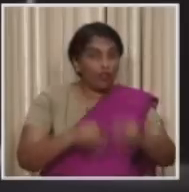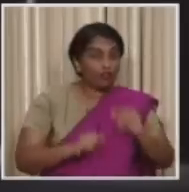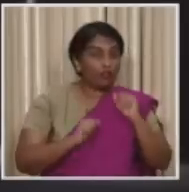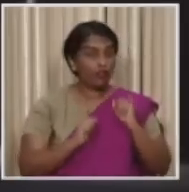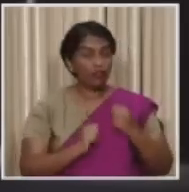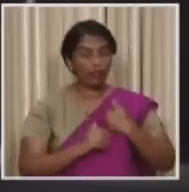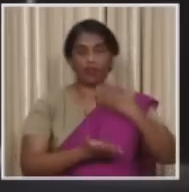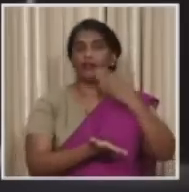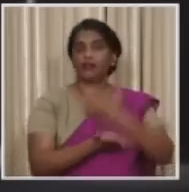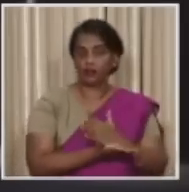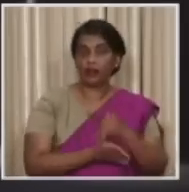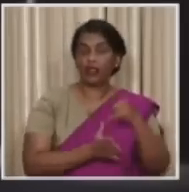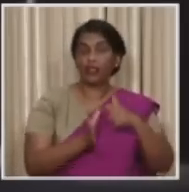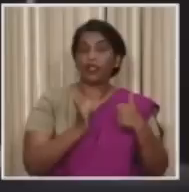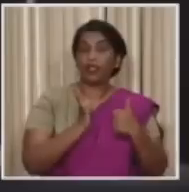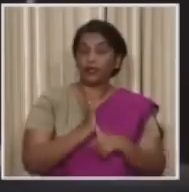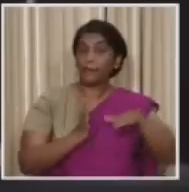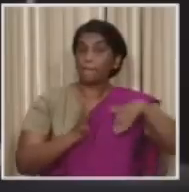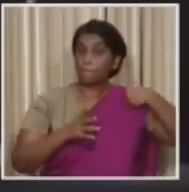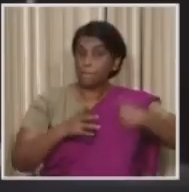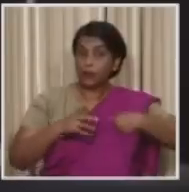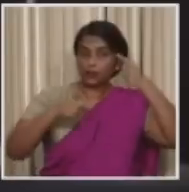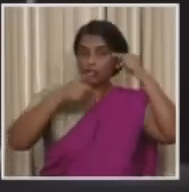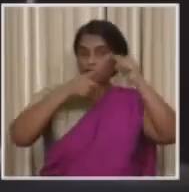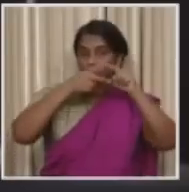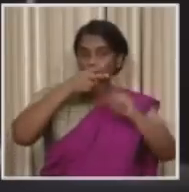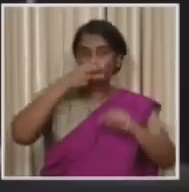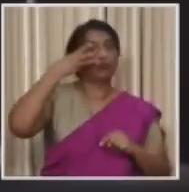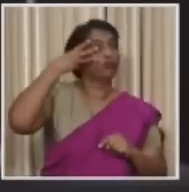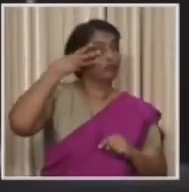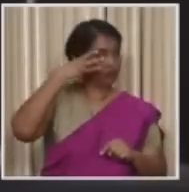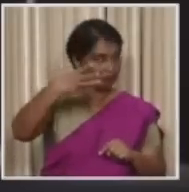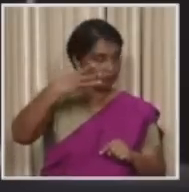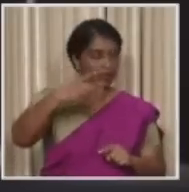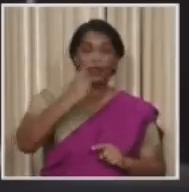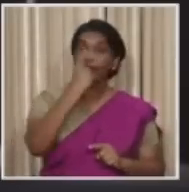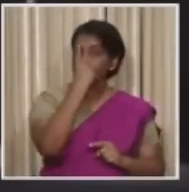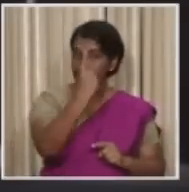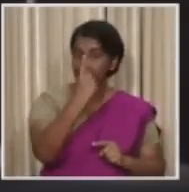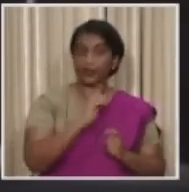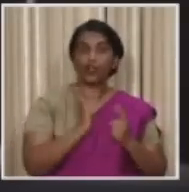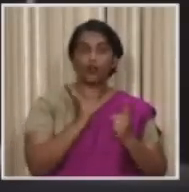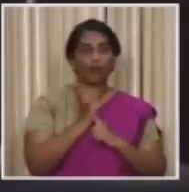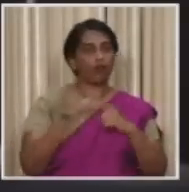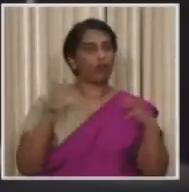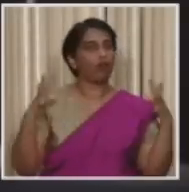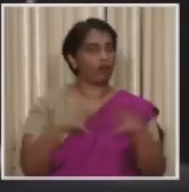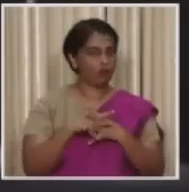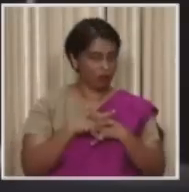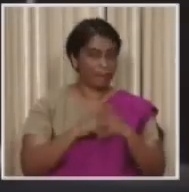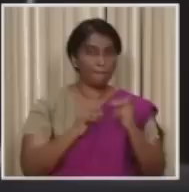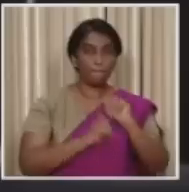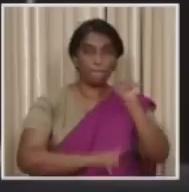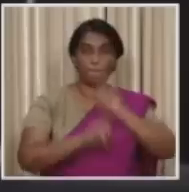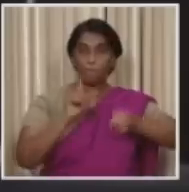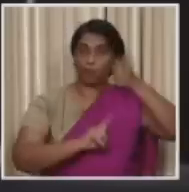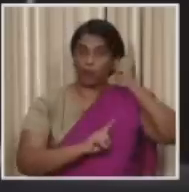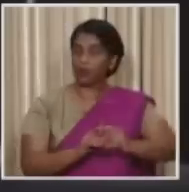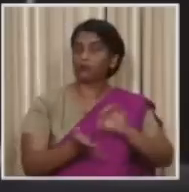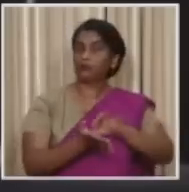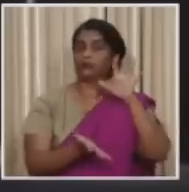වළක්වන්න. ඒ 50 ප්‍රධාන කරුණු තුනක් සඳහන් කරලා තිබෙනවා. එකක් තමයි නීතිය. මේ පාර්ලිමේන්තුව සම්මත කරපු නීතිය